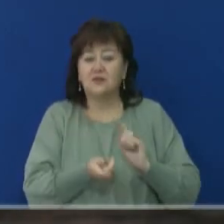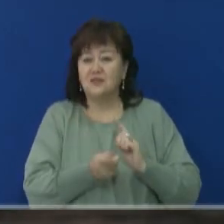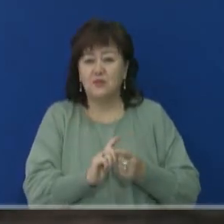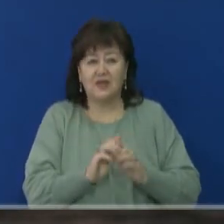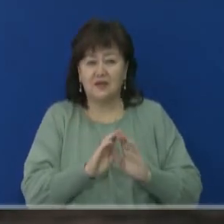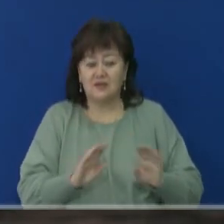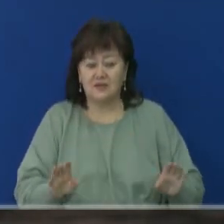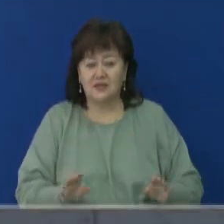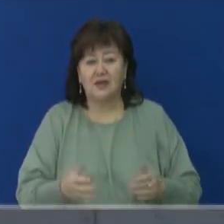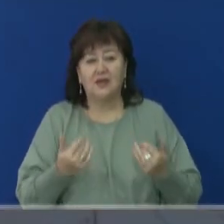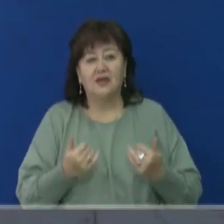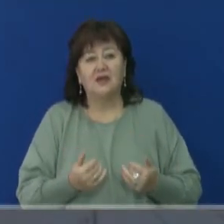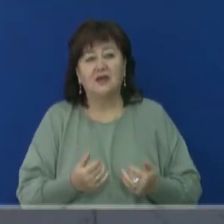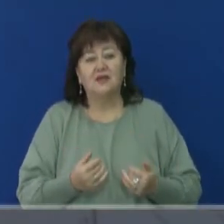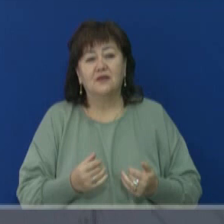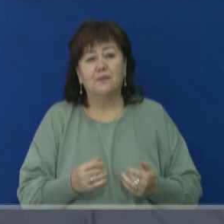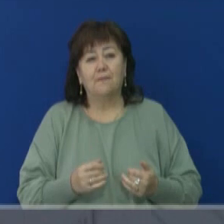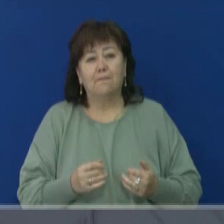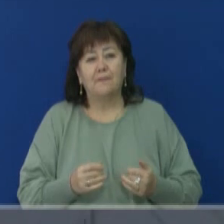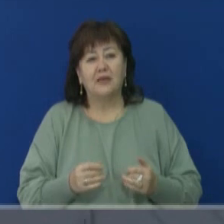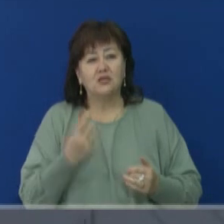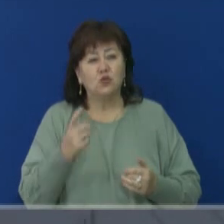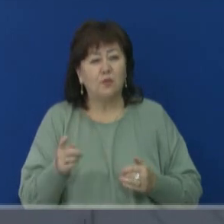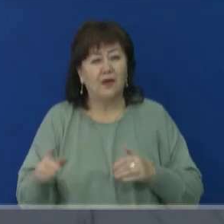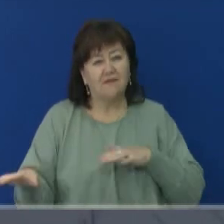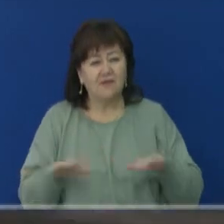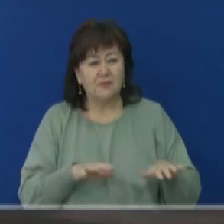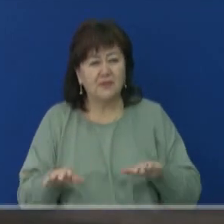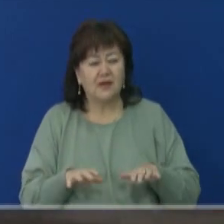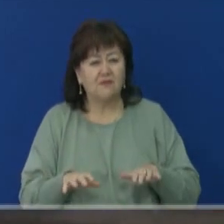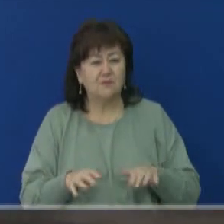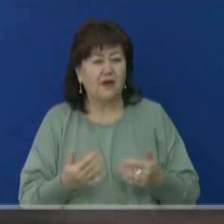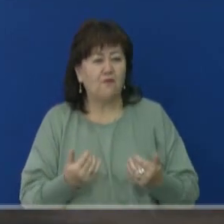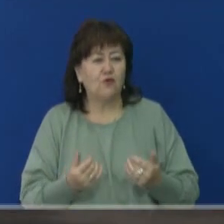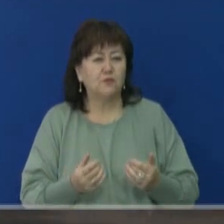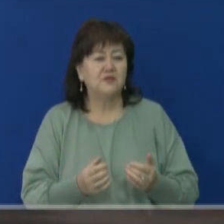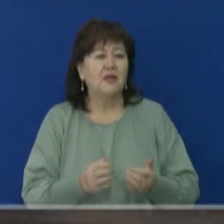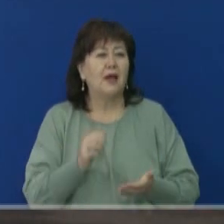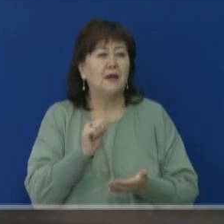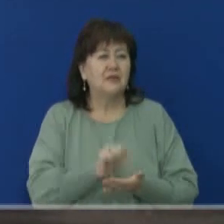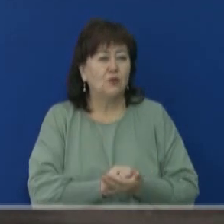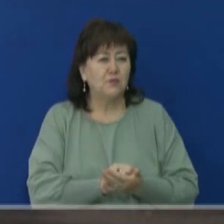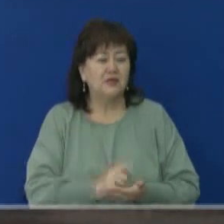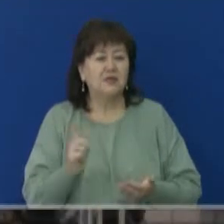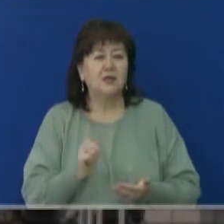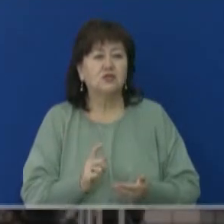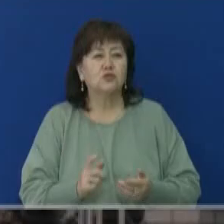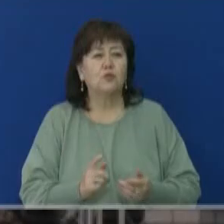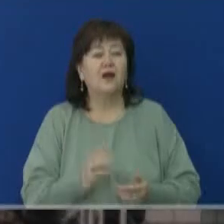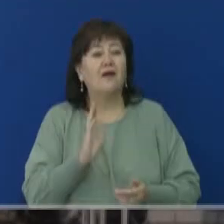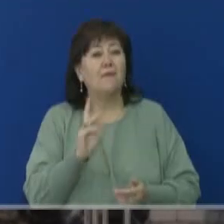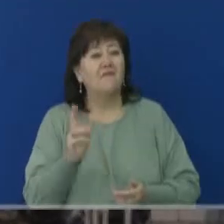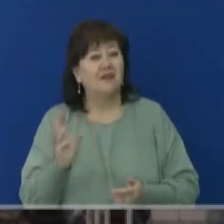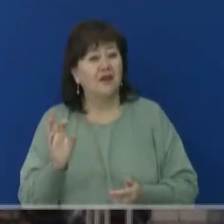байланысты ұлттық экономика министрлігі табиғи монополияларды реттеу комитетінің Шығыс Қазақстан облысы бойынша департаменті Шығыс Қазақстан облысы